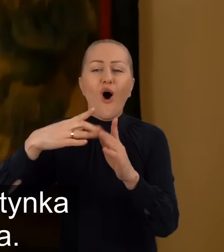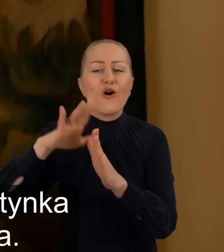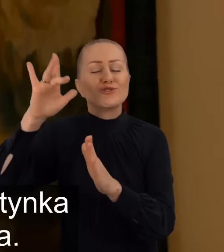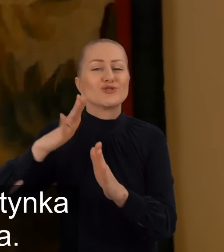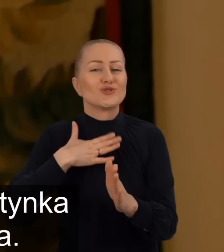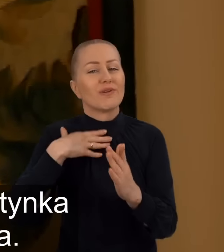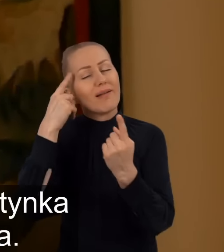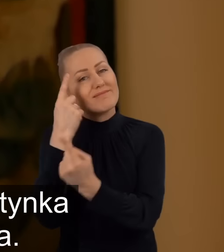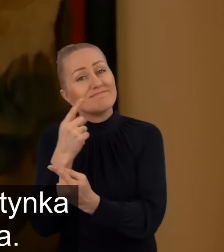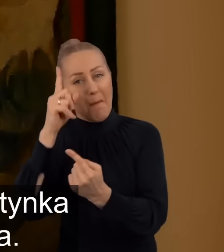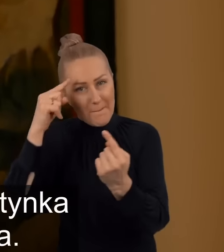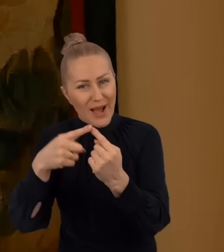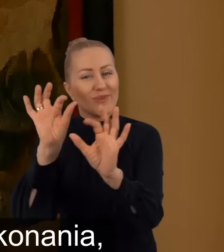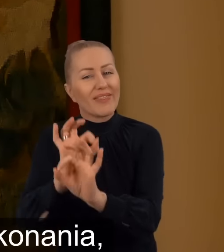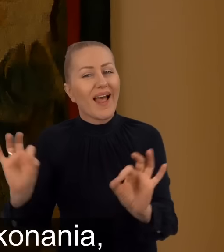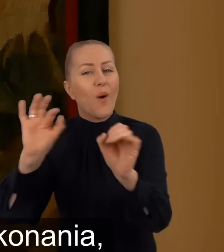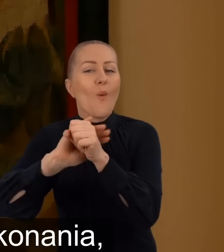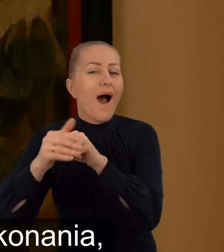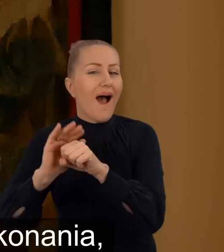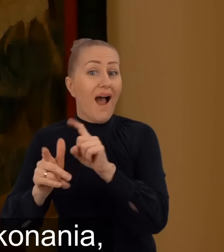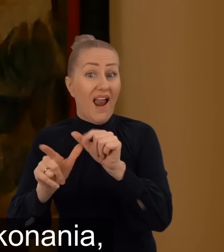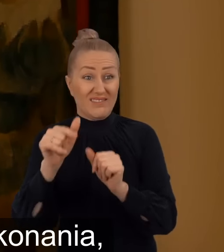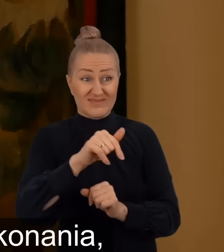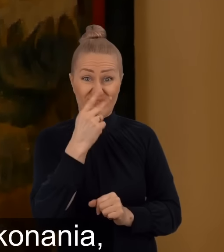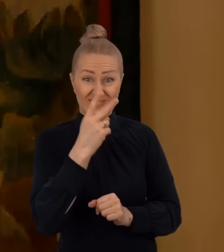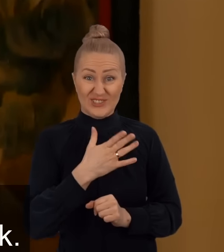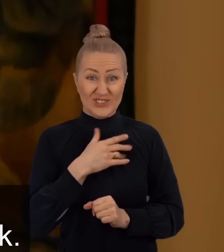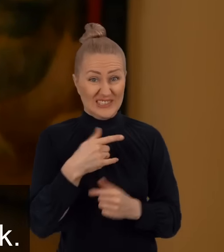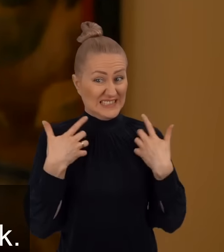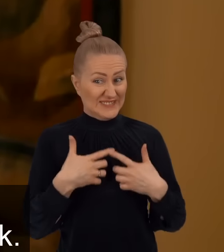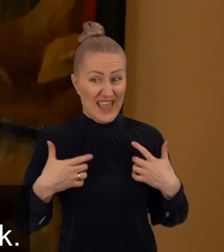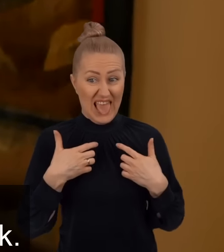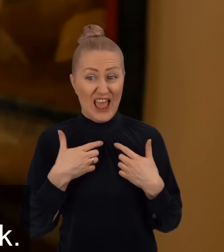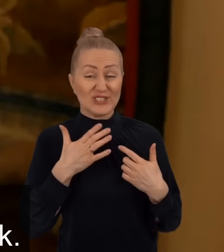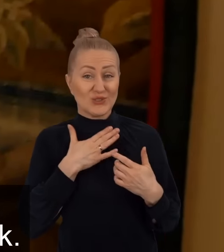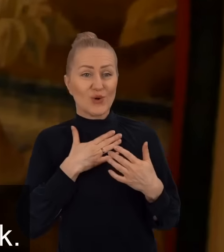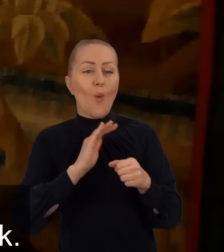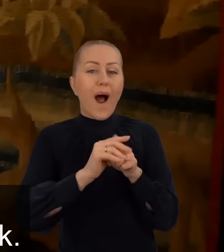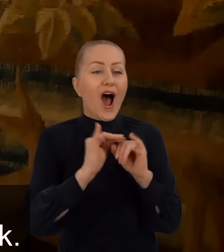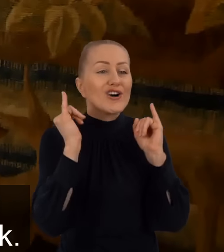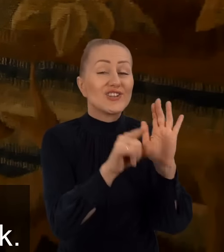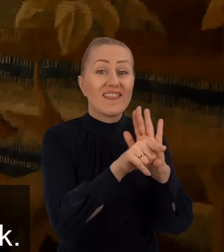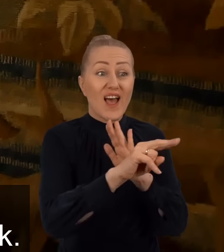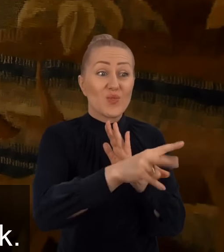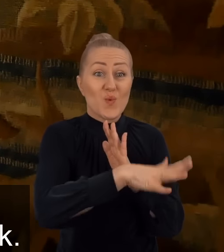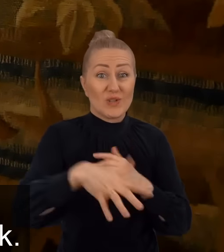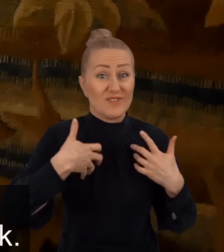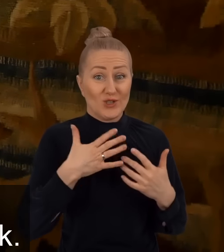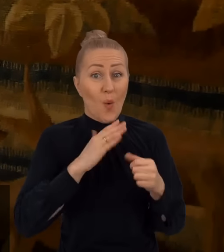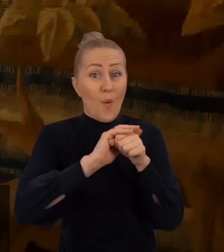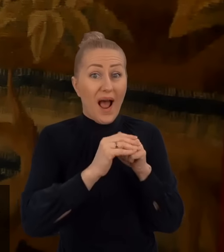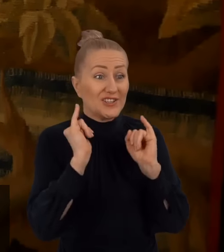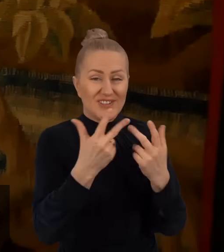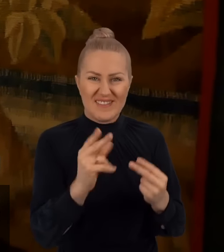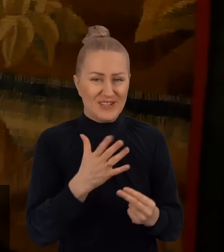świątynka Dumania, wydaje mi się sielska, natomiast nie mam głębokiego przekonania, że to tutaj zwierzątko ma sielskie zamiary wobec tych